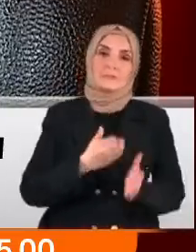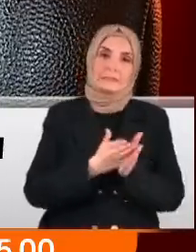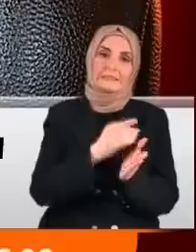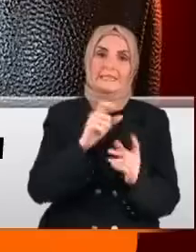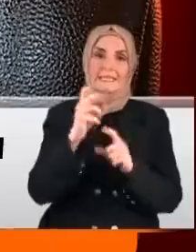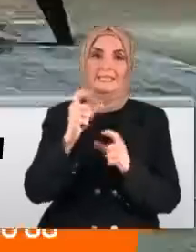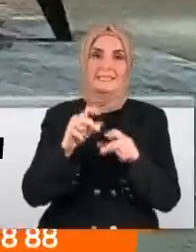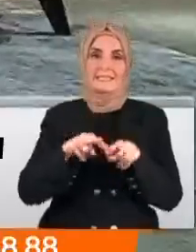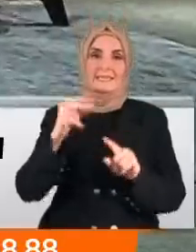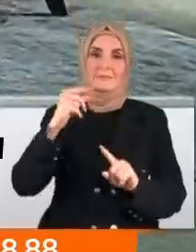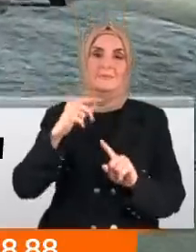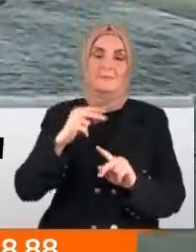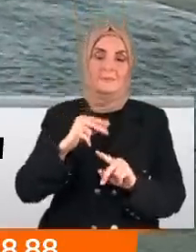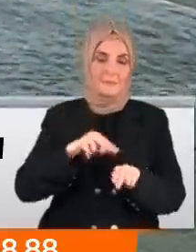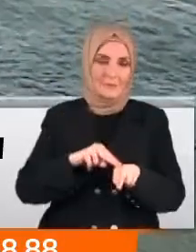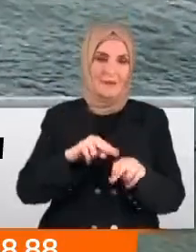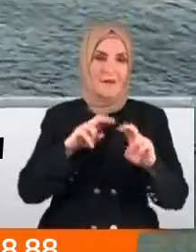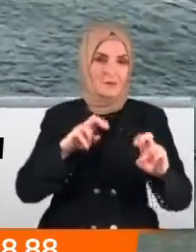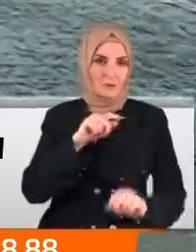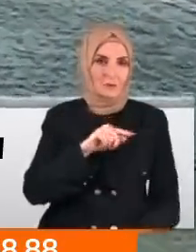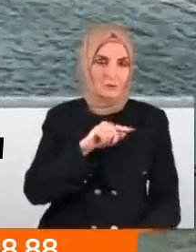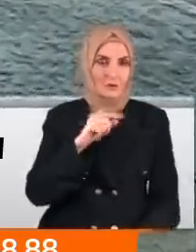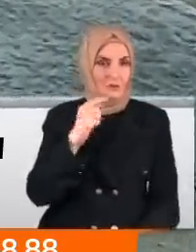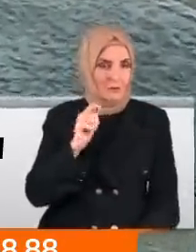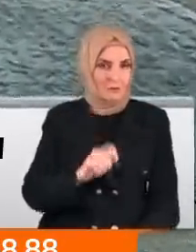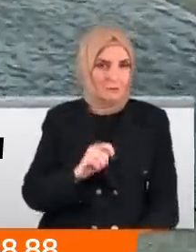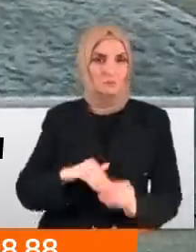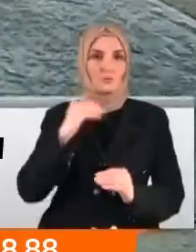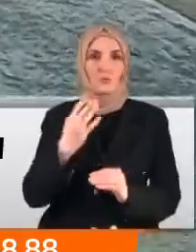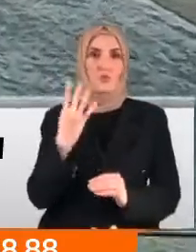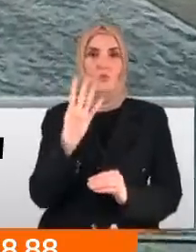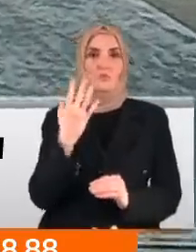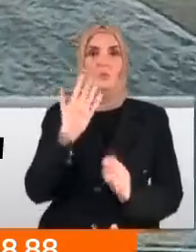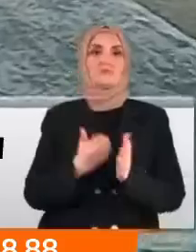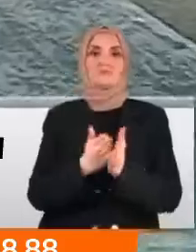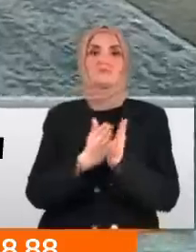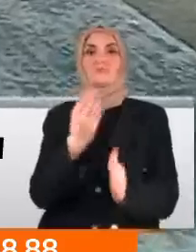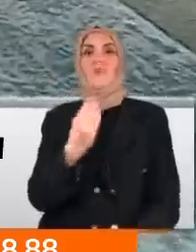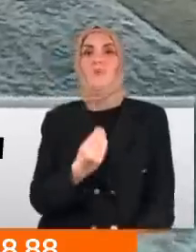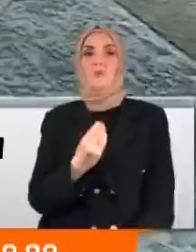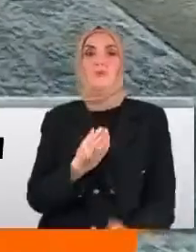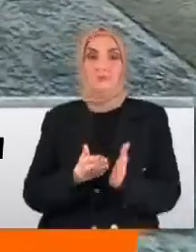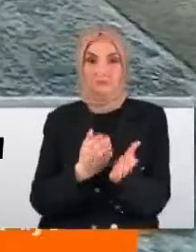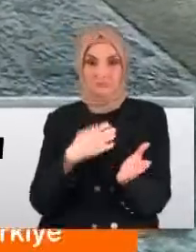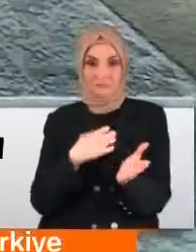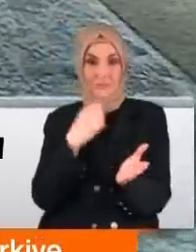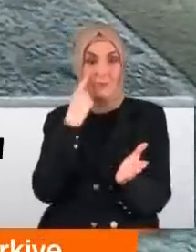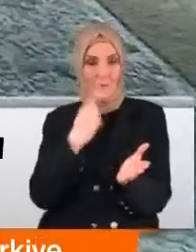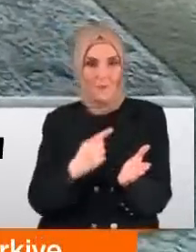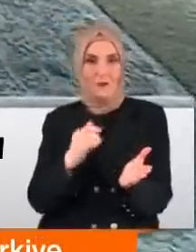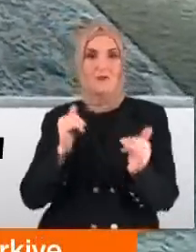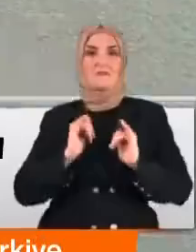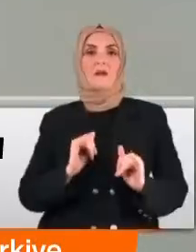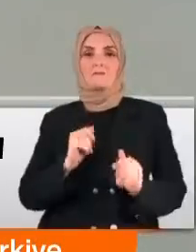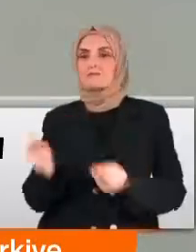beşe çıkardık. Kendimizin malı da olunca o zaman tabii biz çok daha rahat hareket eder